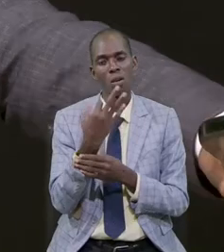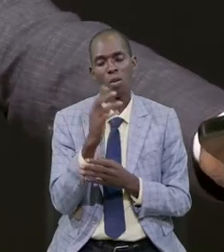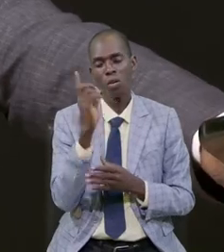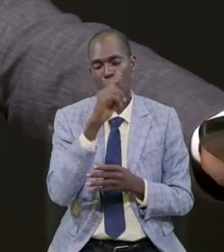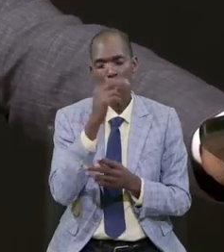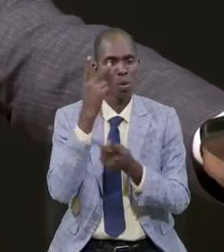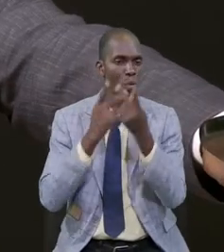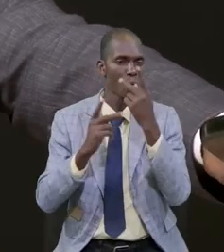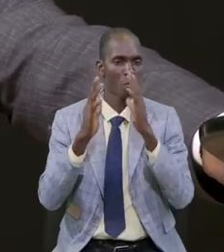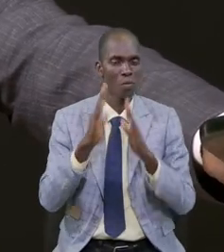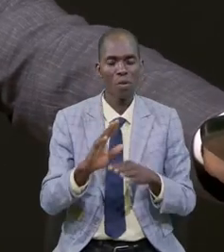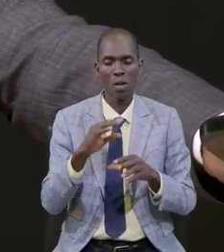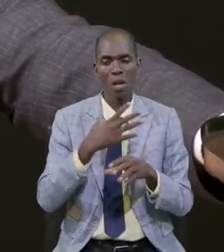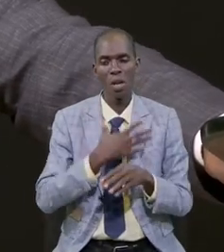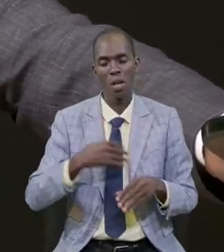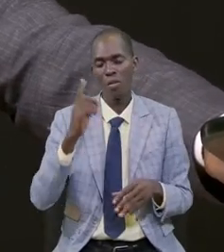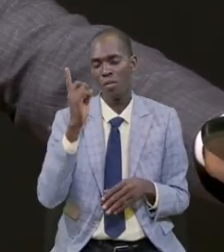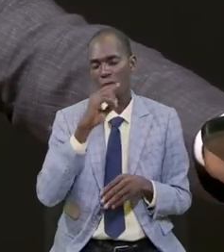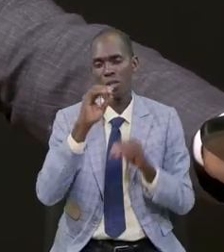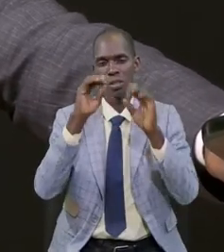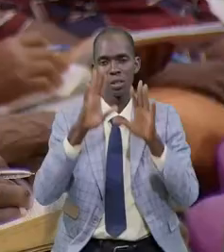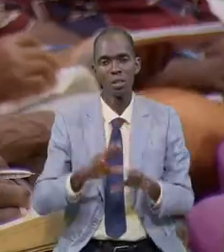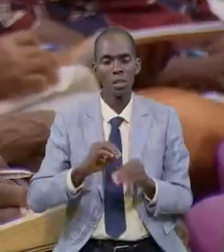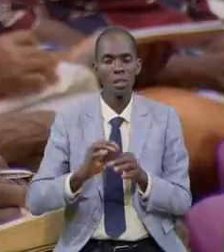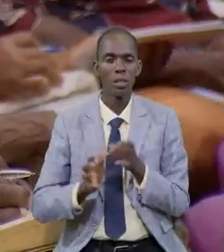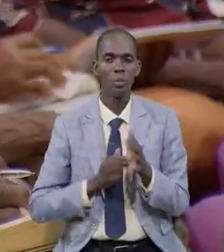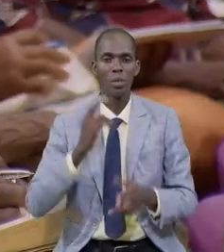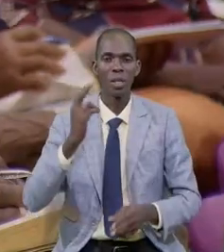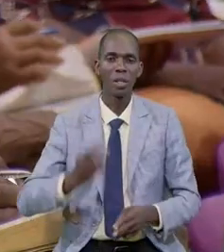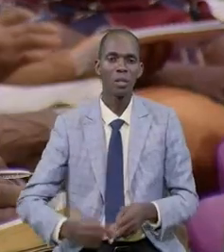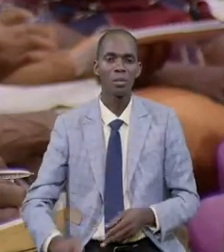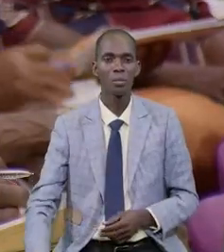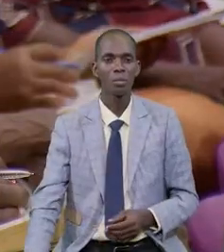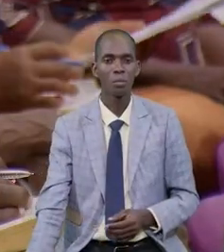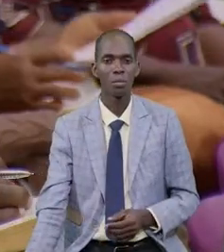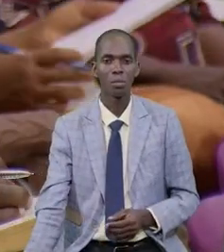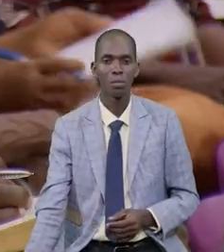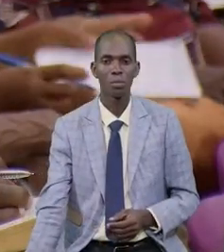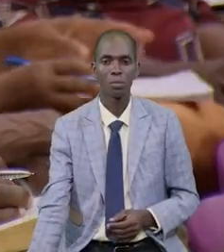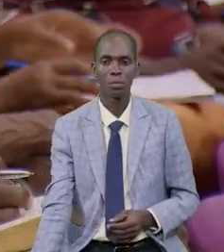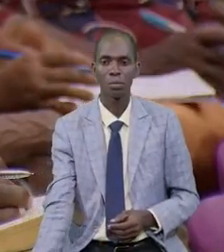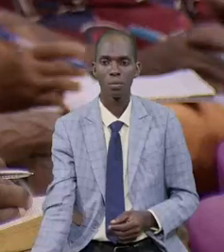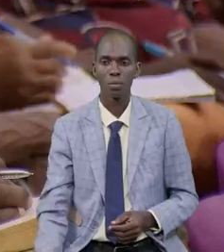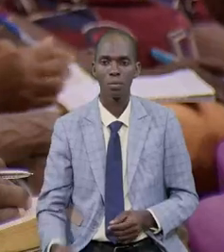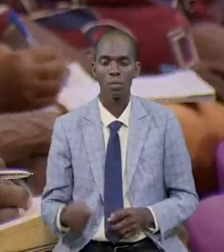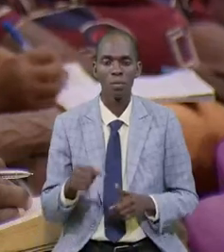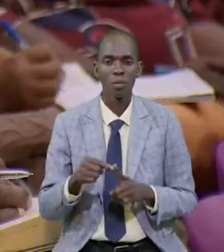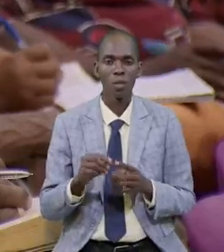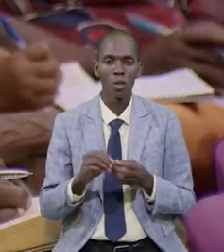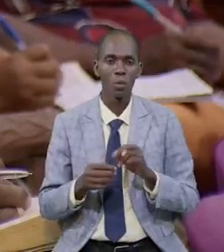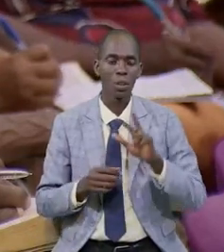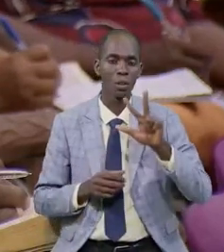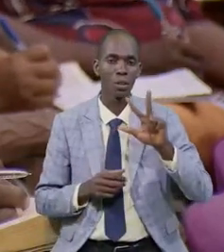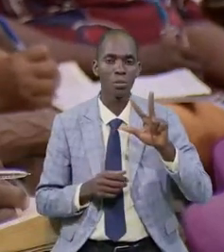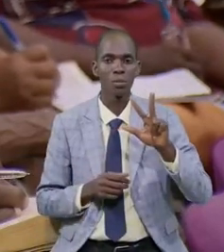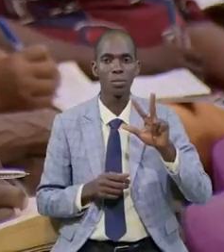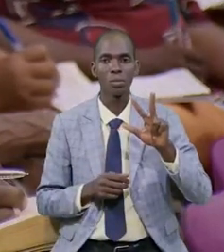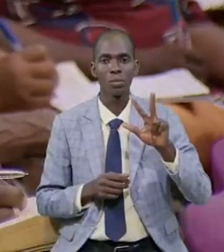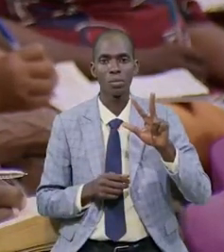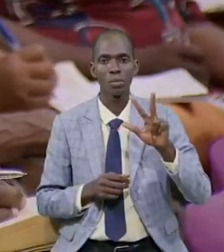faux prophètes et des faux docteurs au nom de Jésus. Allons au troisième point maintenant. Troisième point